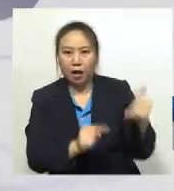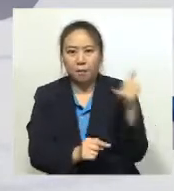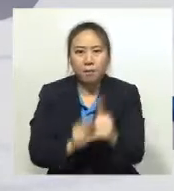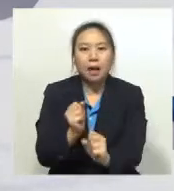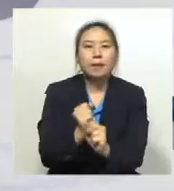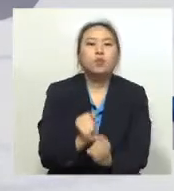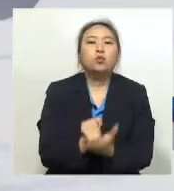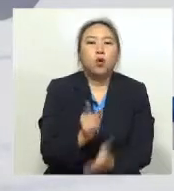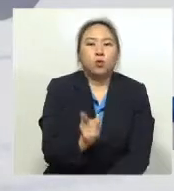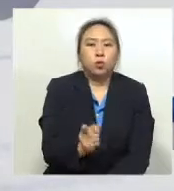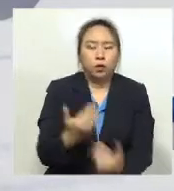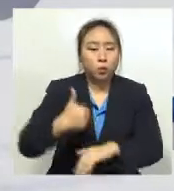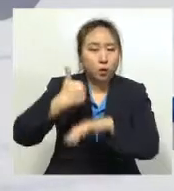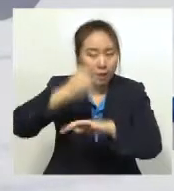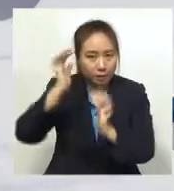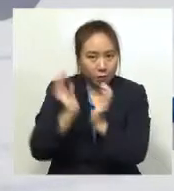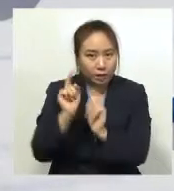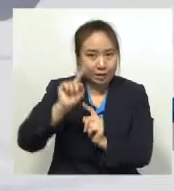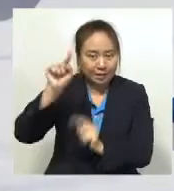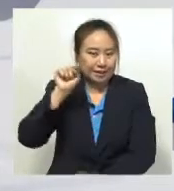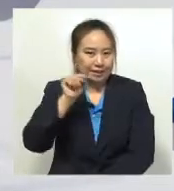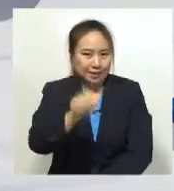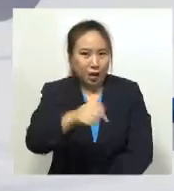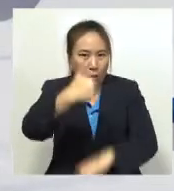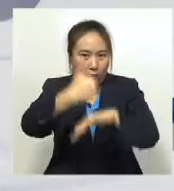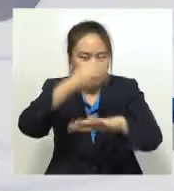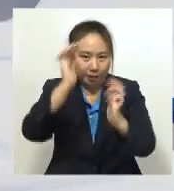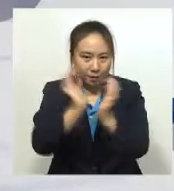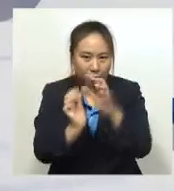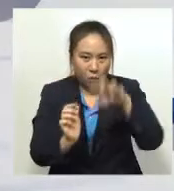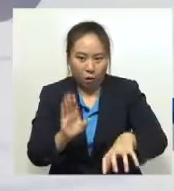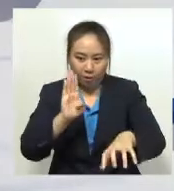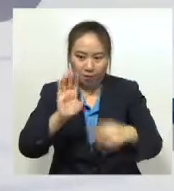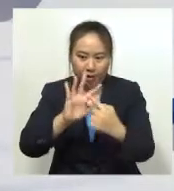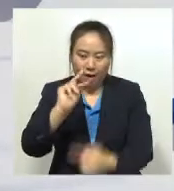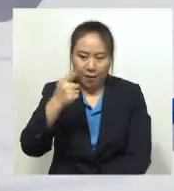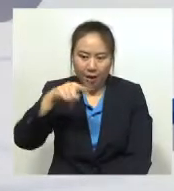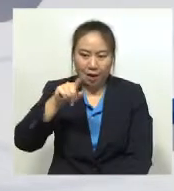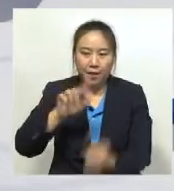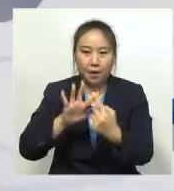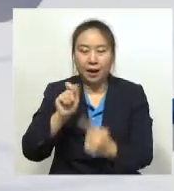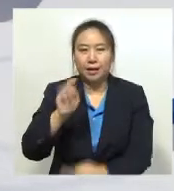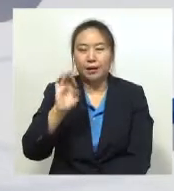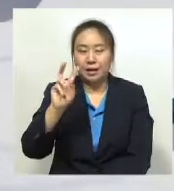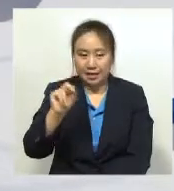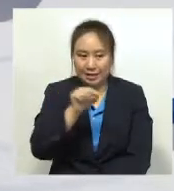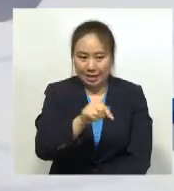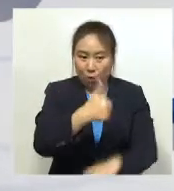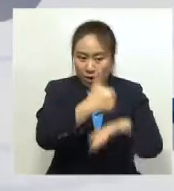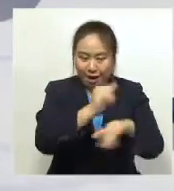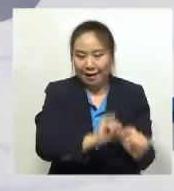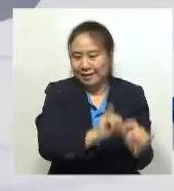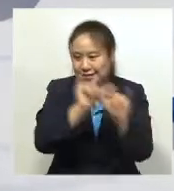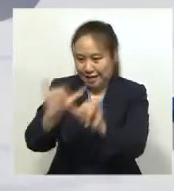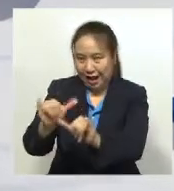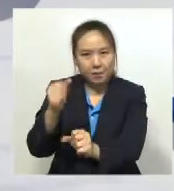ณะที่ผู้บัญชาการตำรวจภูธรภาคหนึ่งก็มีคำสั่งย้ายผู้กำกับการสถานีตำรวจภูธรบางปะอินไปช่วยราชการกองบัญชาการตำรวจภูธรภ